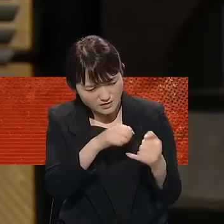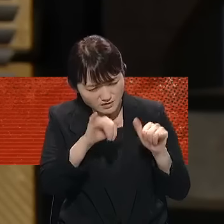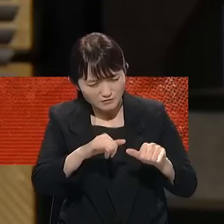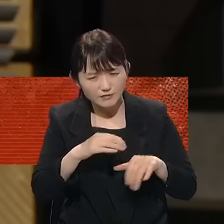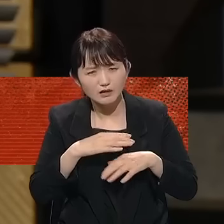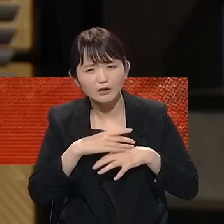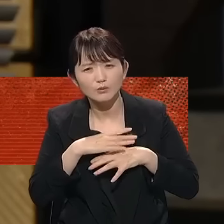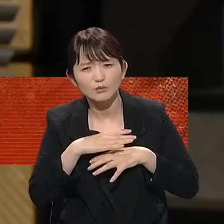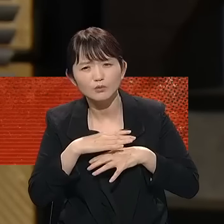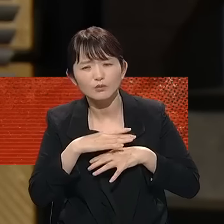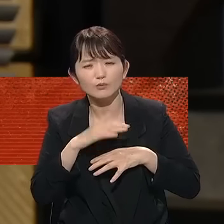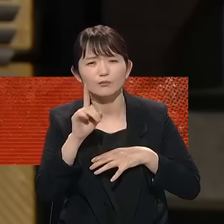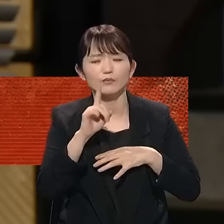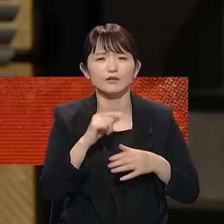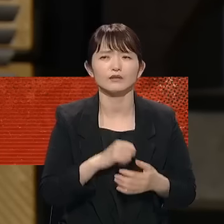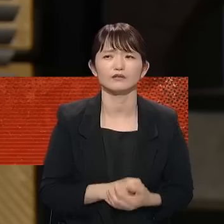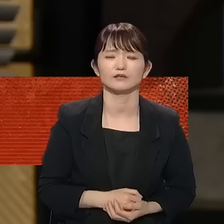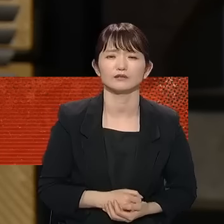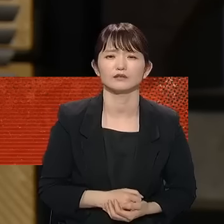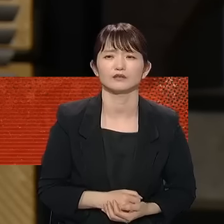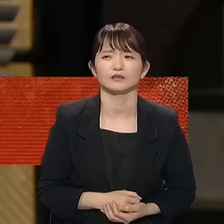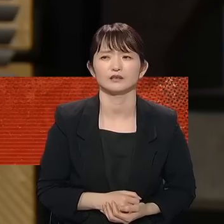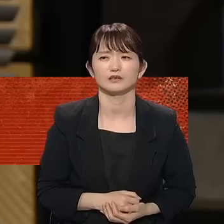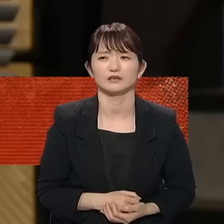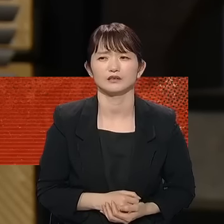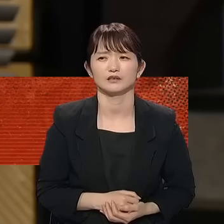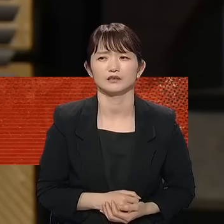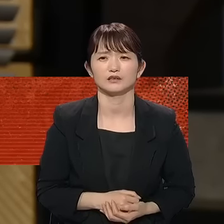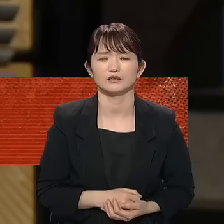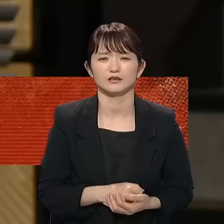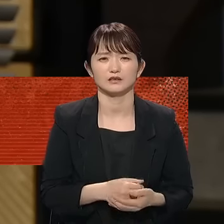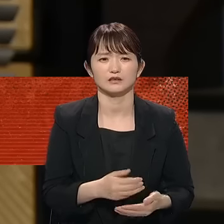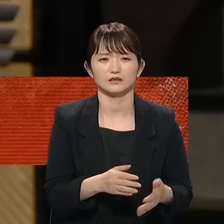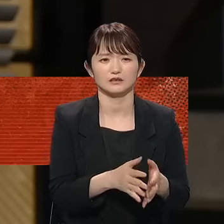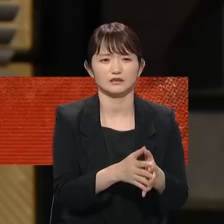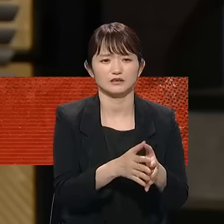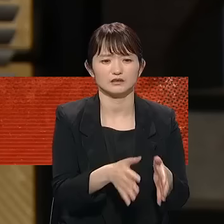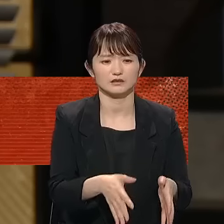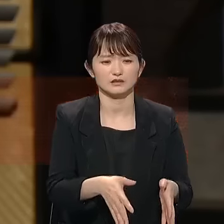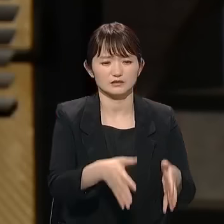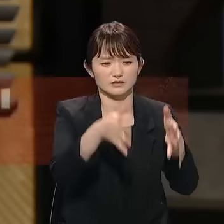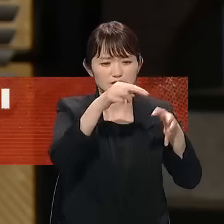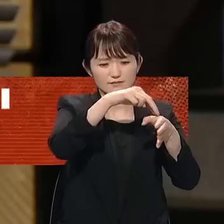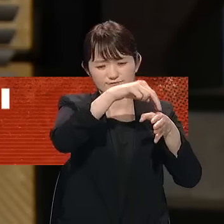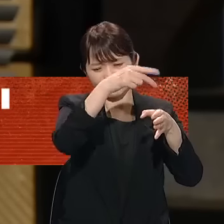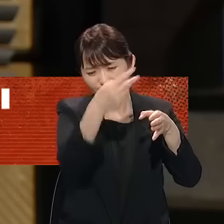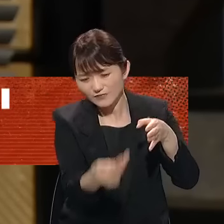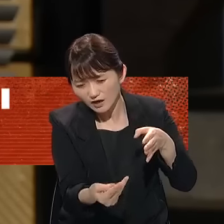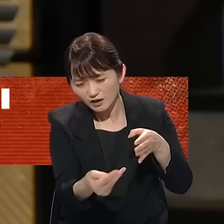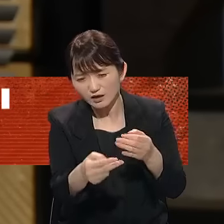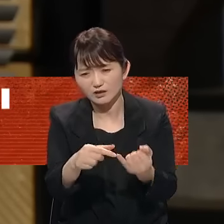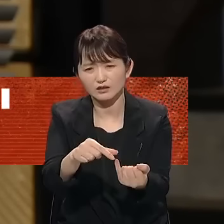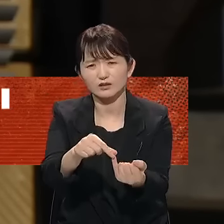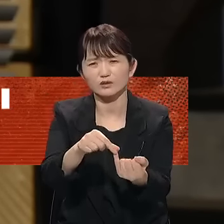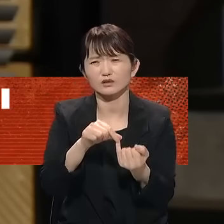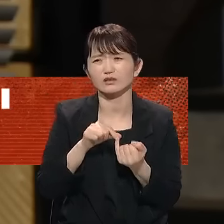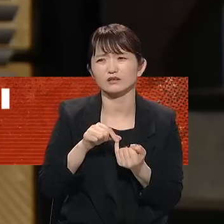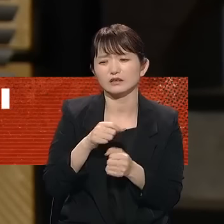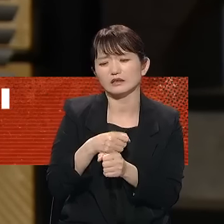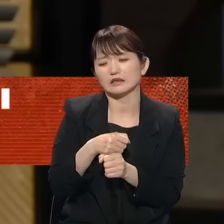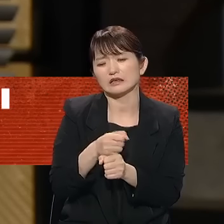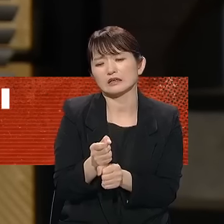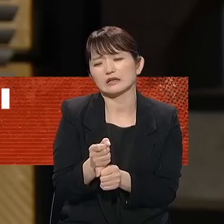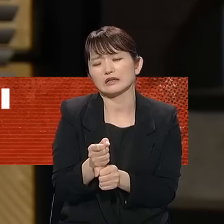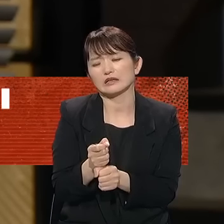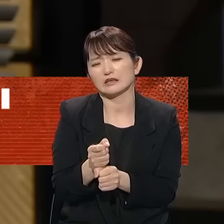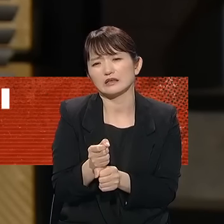어떻게 보면은 막 극단적인 그런 그 선택, 즉 투신을 갖다 했다라고 합니다. 그래서 구조는 됐는데 척추, 골절